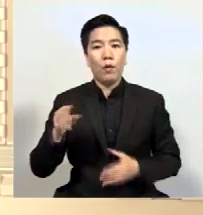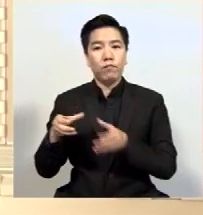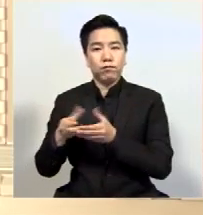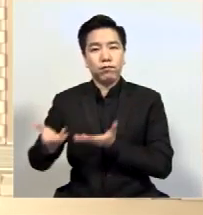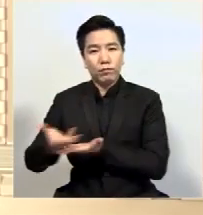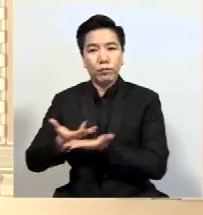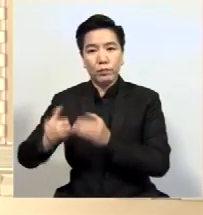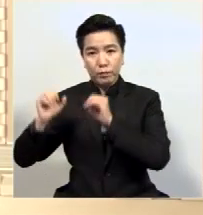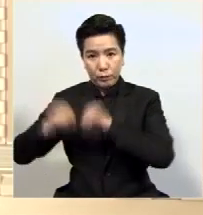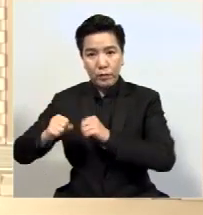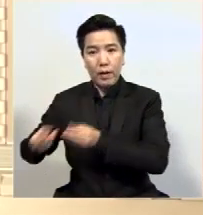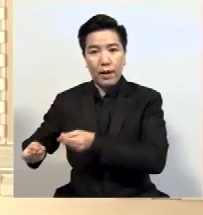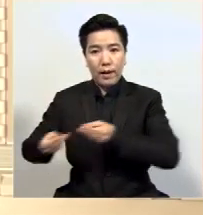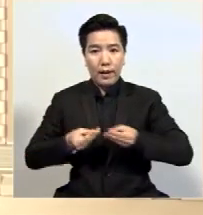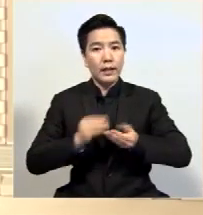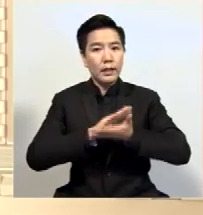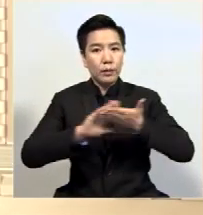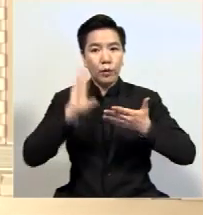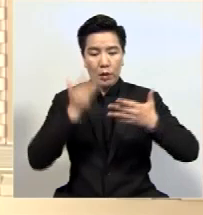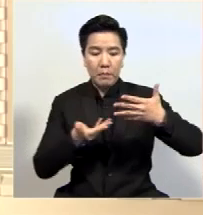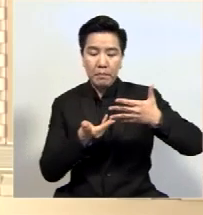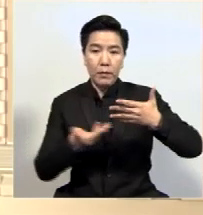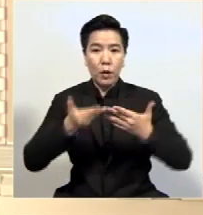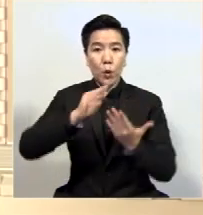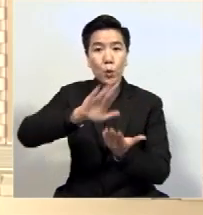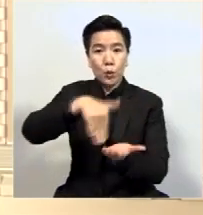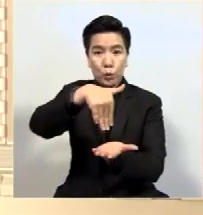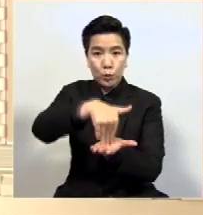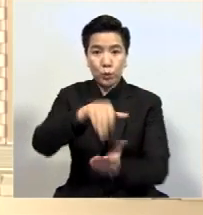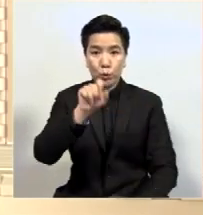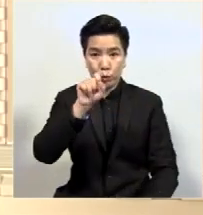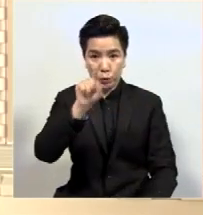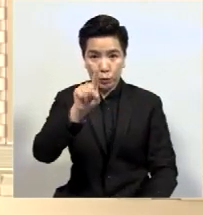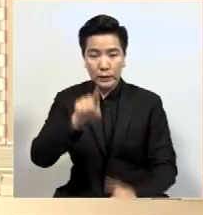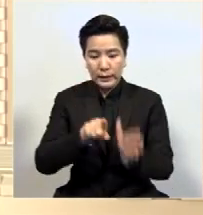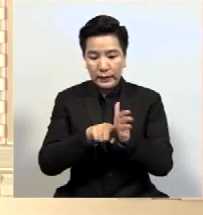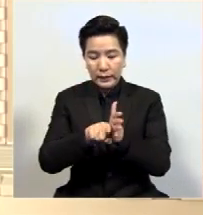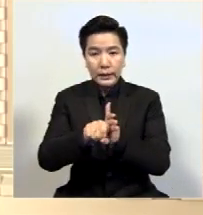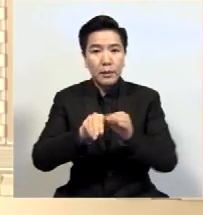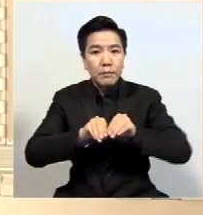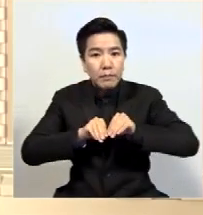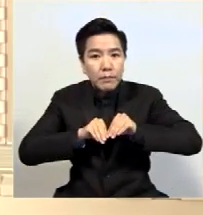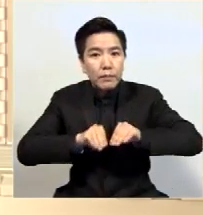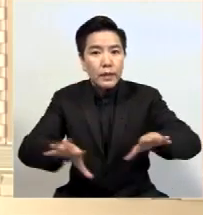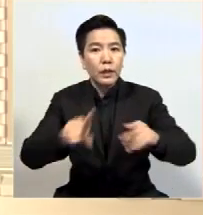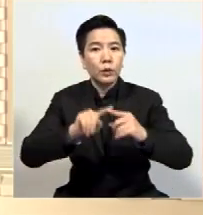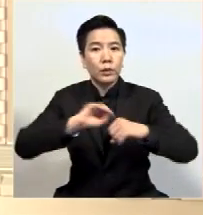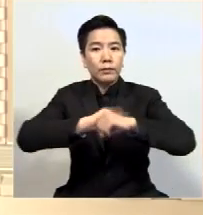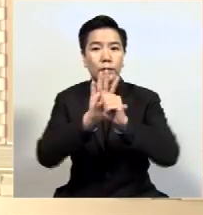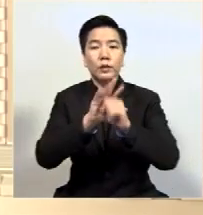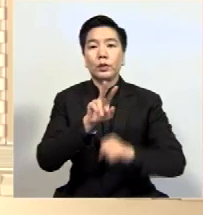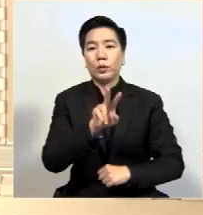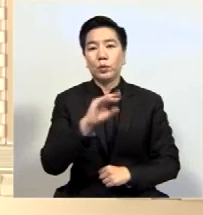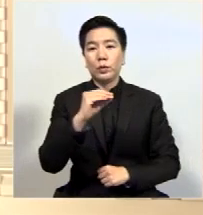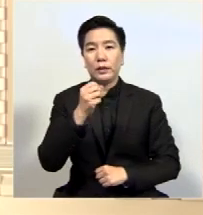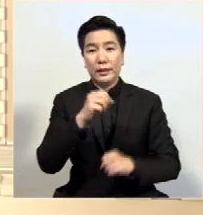ได้มีมติเห็นชอบแล้วและจะยกระดับศูนย์บริหารสถานการณ์การแพร่ระบาดของโรคเชื้อไวรัสโคโรนา